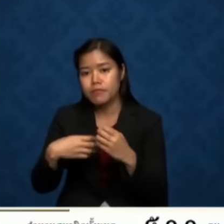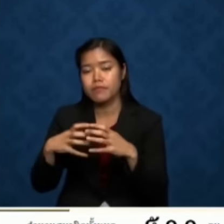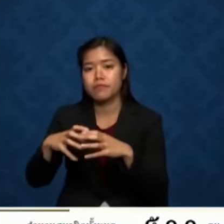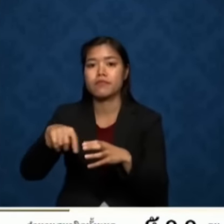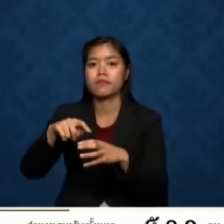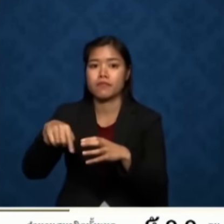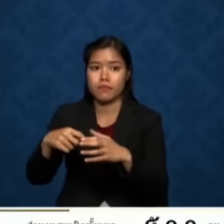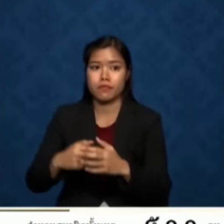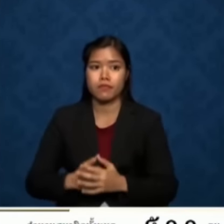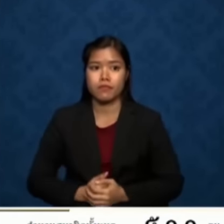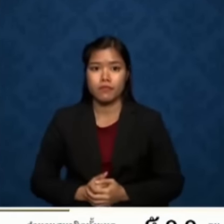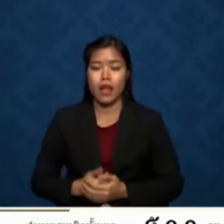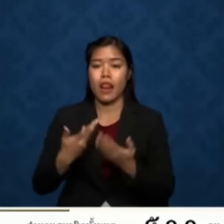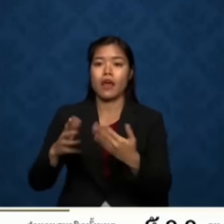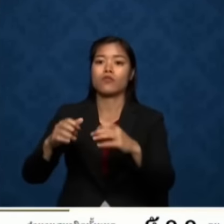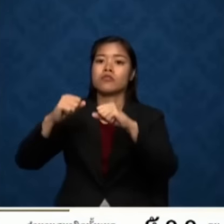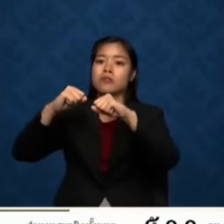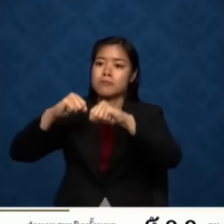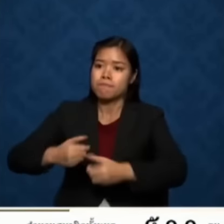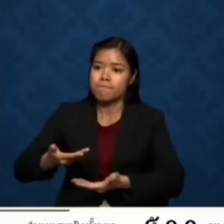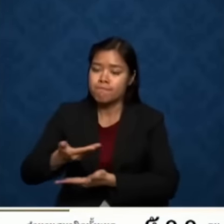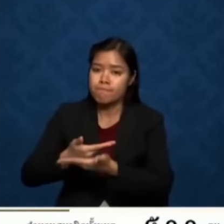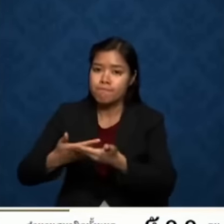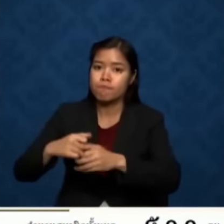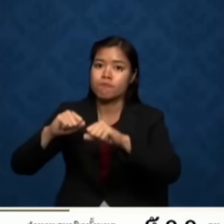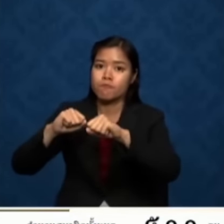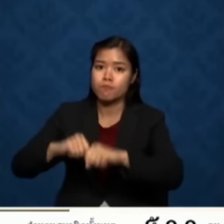แล้วก็มีความเห็นว่า